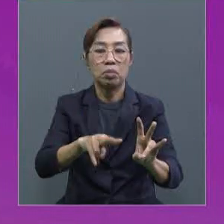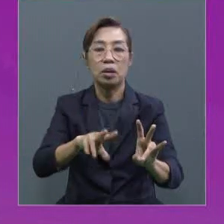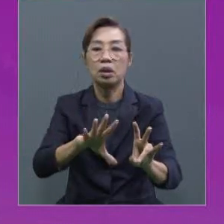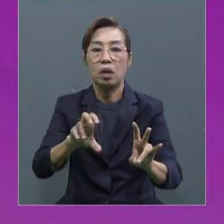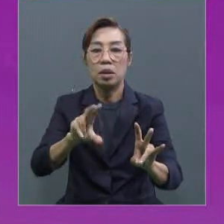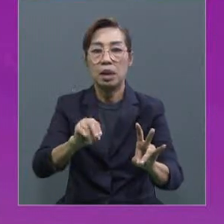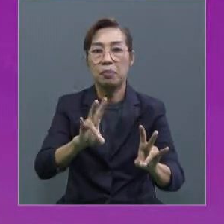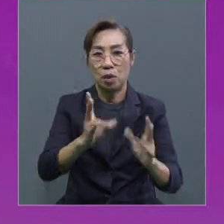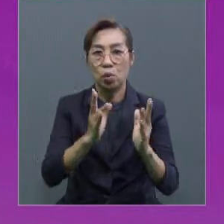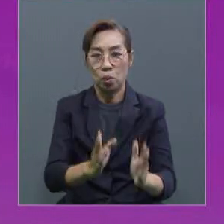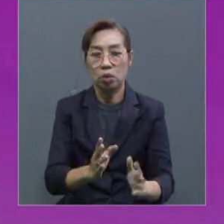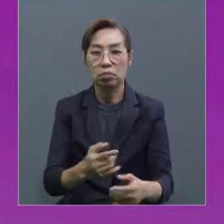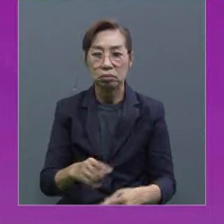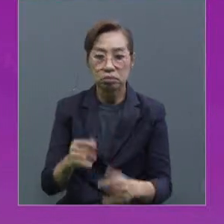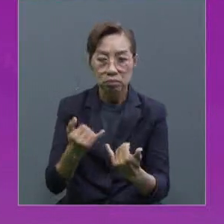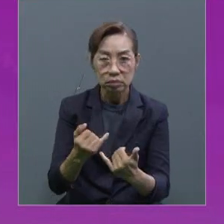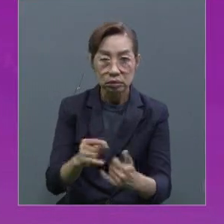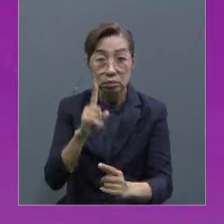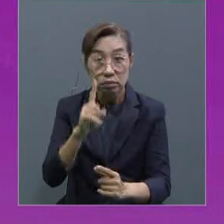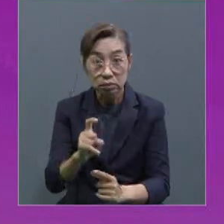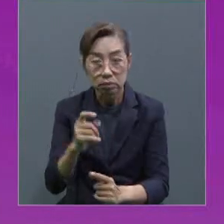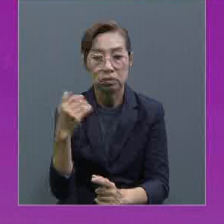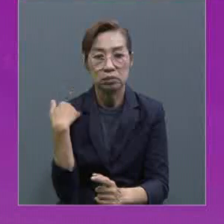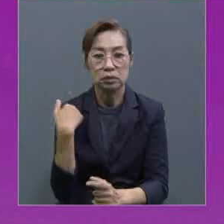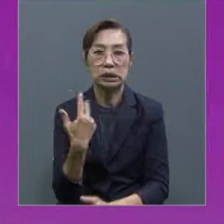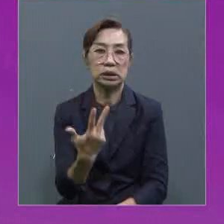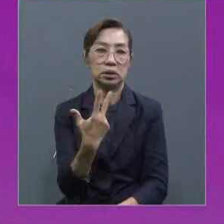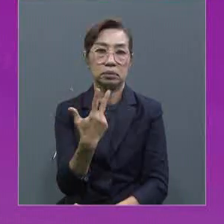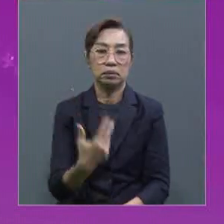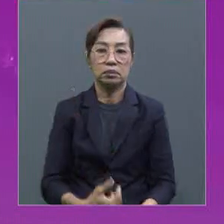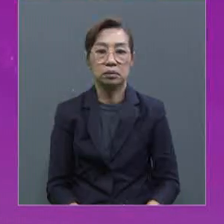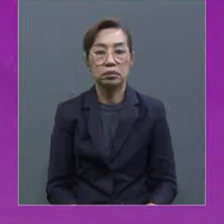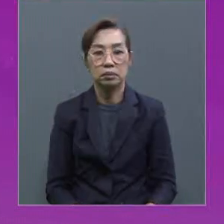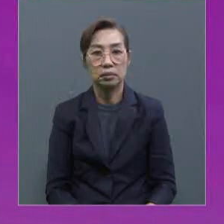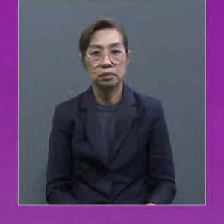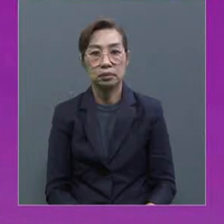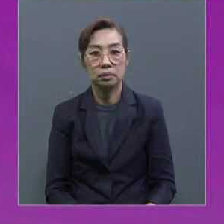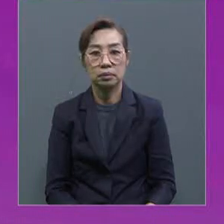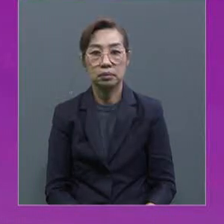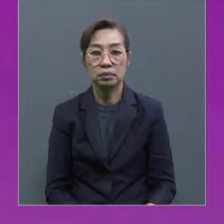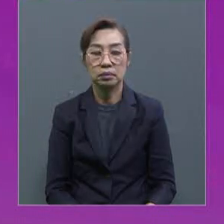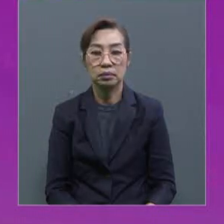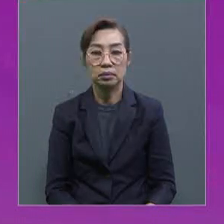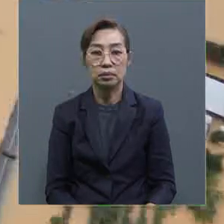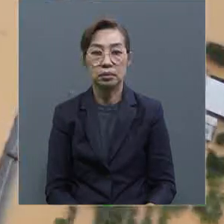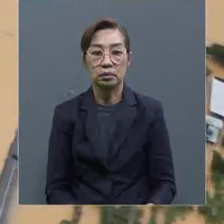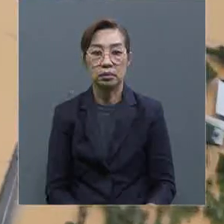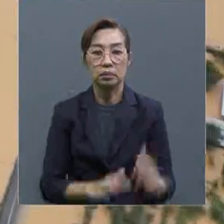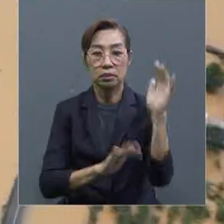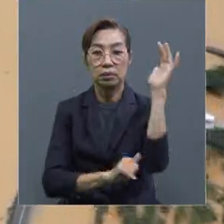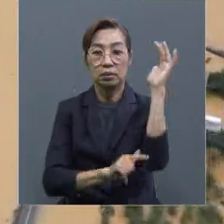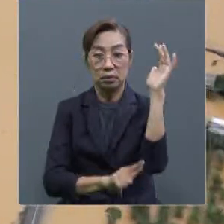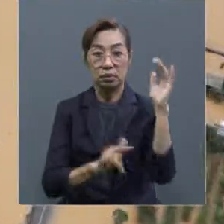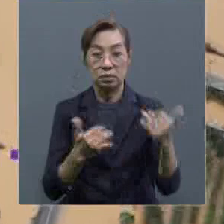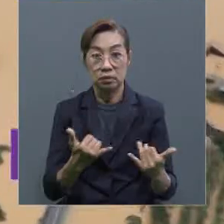72,000ด้วยกันแล้วก็มีรายงานตัวเลขเสียชีวิตนะคะ 3คนค่ะสถานการณ์น้ำท่วมในพื้นที่ของจังหวัด